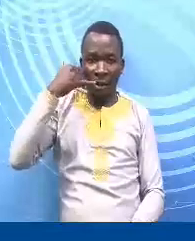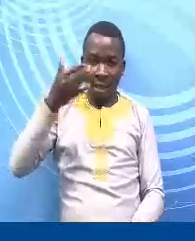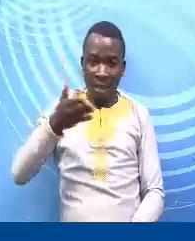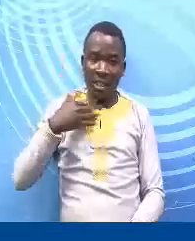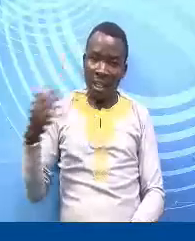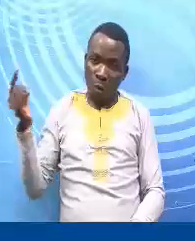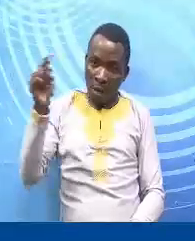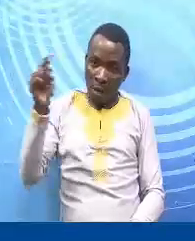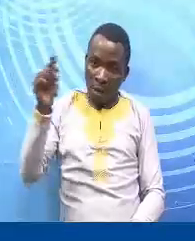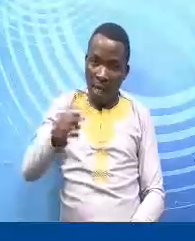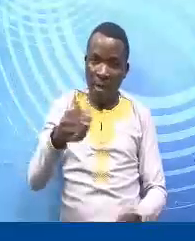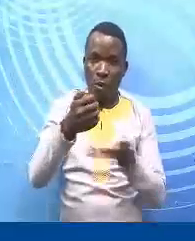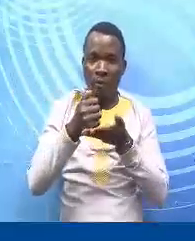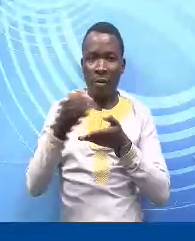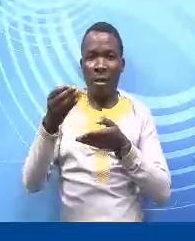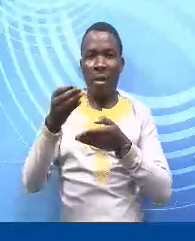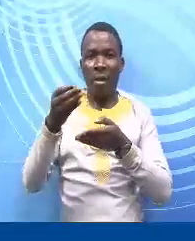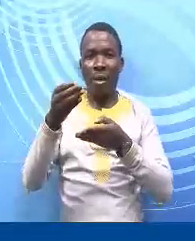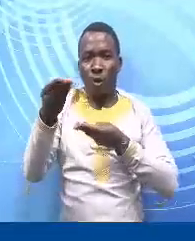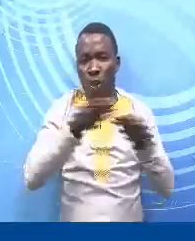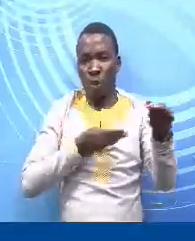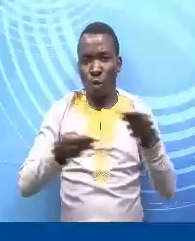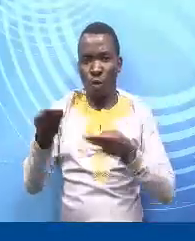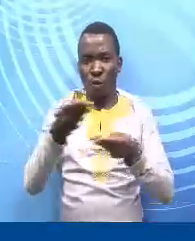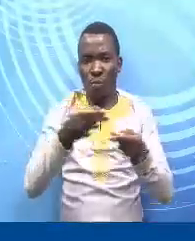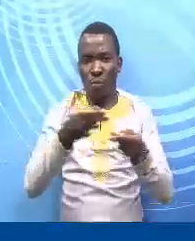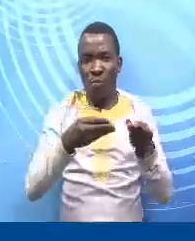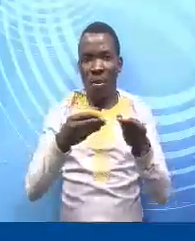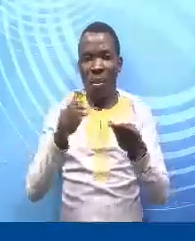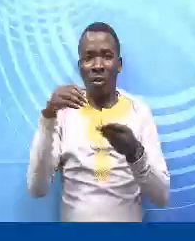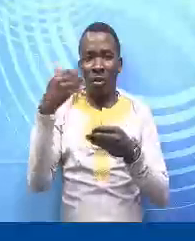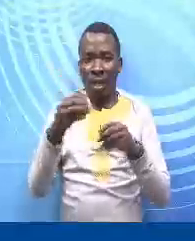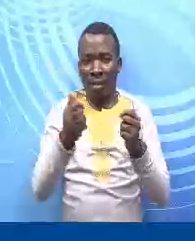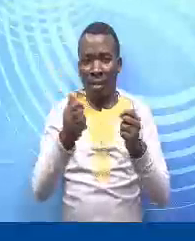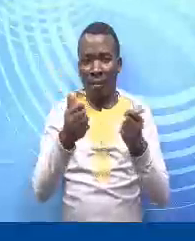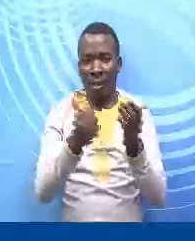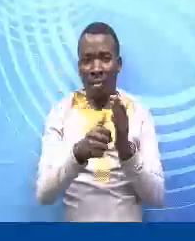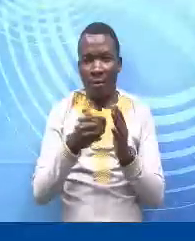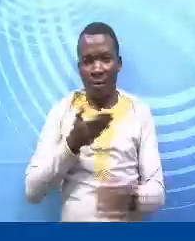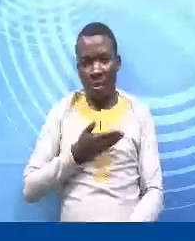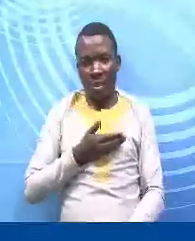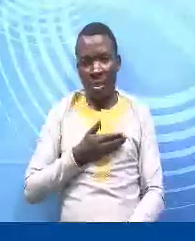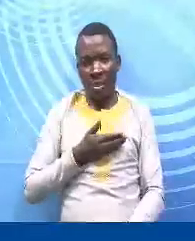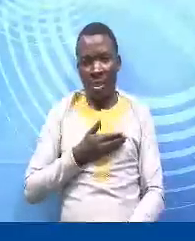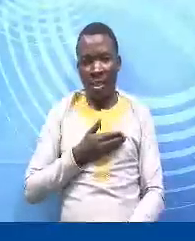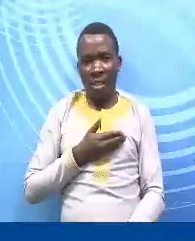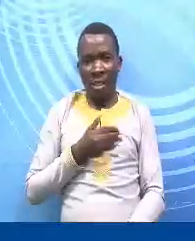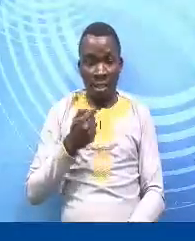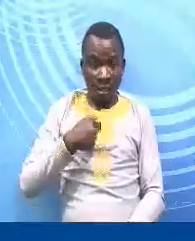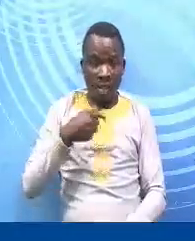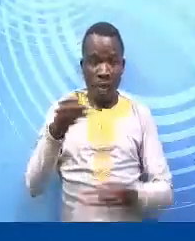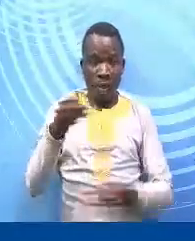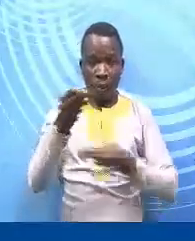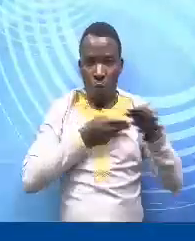naza ukamfasha kuyigurisha nkareba ko nanjye nakemura utubazo tumwe na tumwe ufite ucuruza telefone